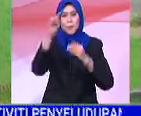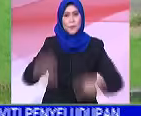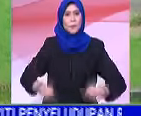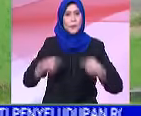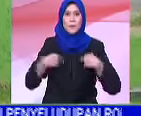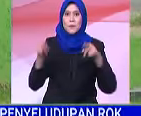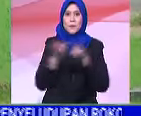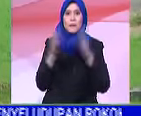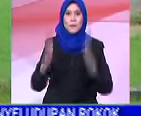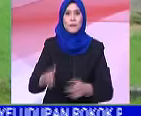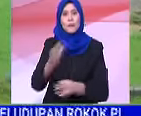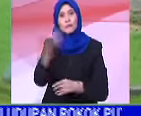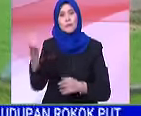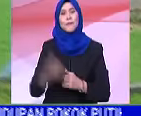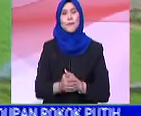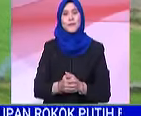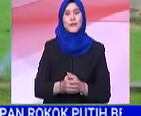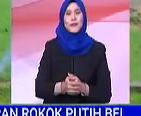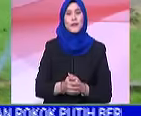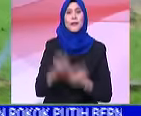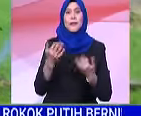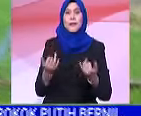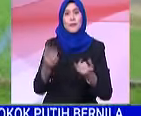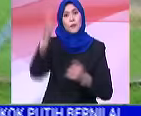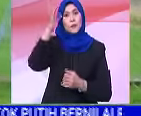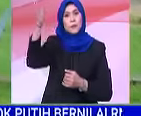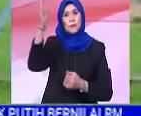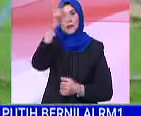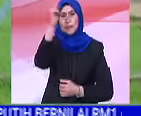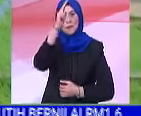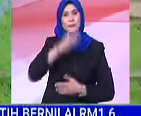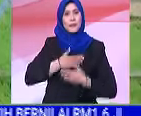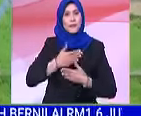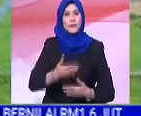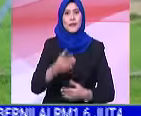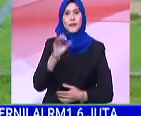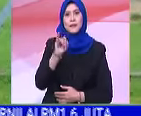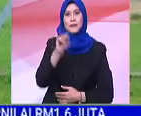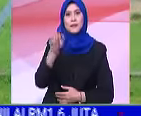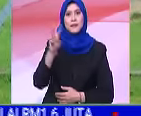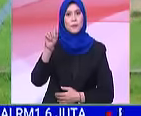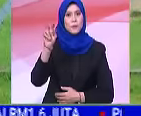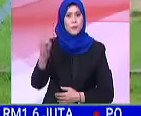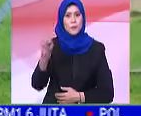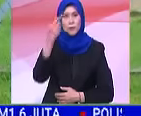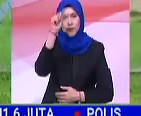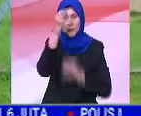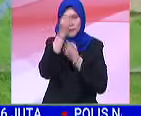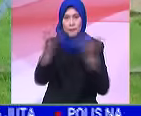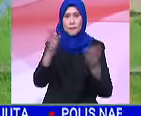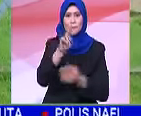kehidupan seperti orang lain. Seiring dengan konsep kerajaan prihatin, Muhammad Izwan di Jaludin untuk